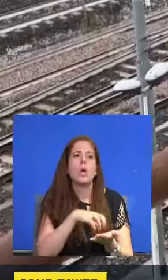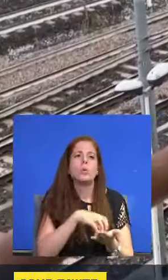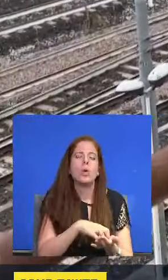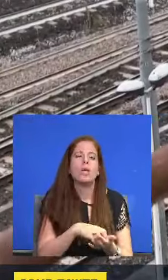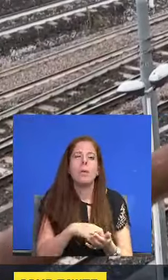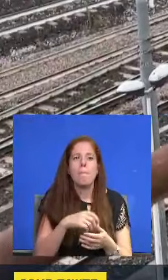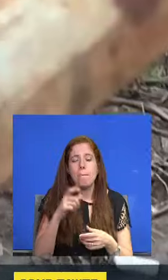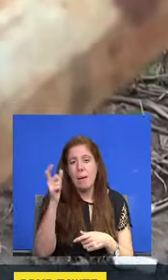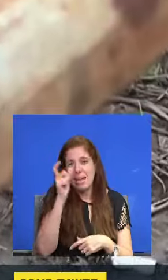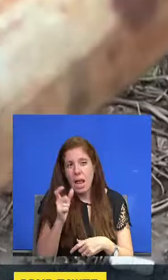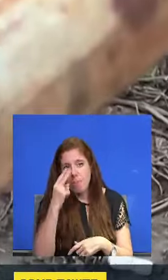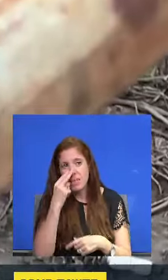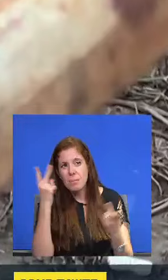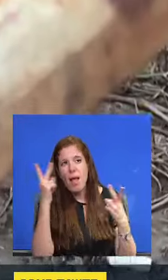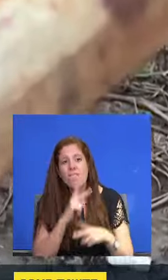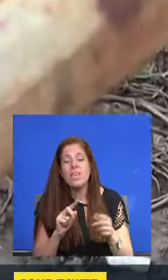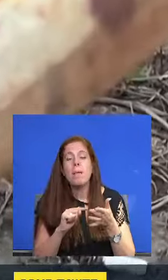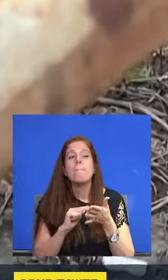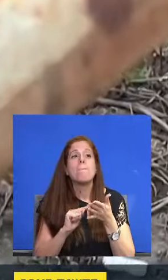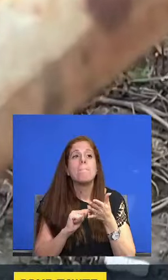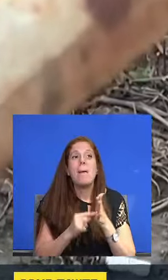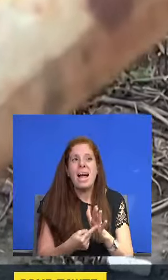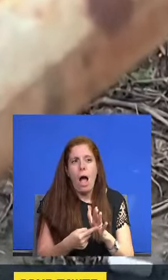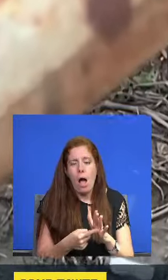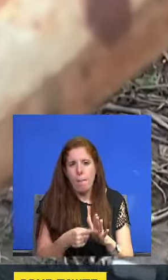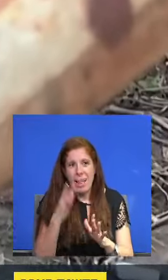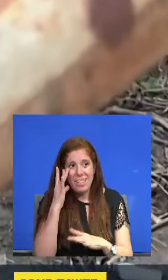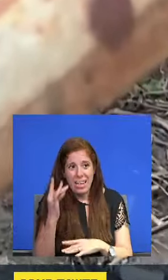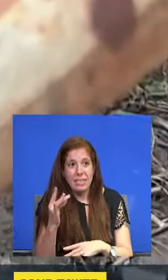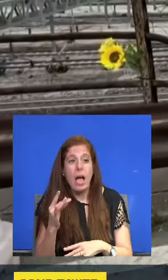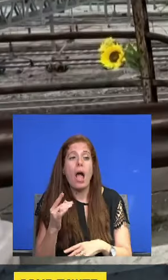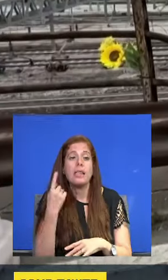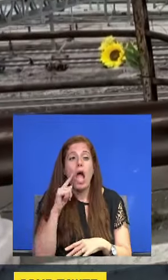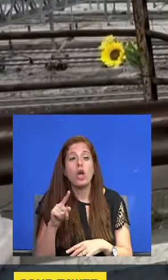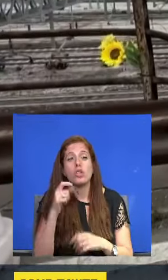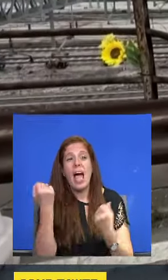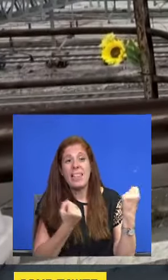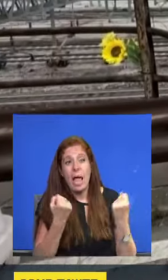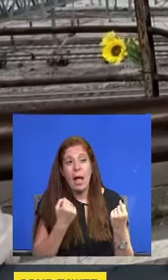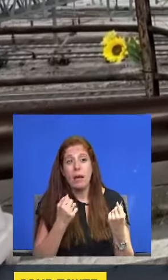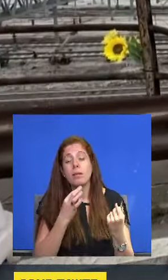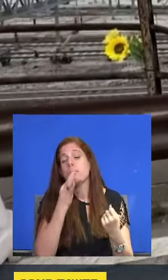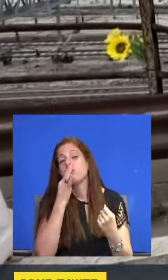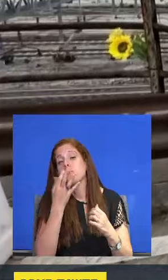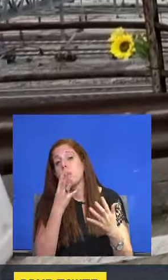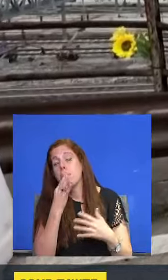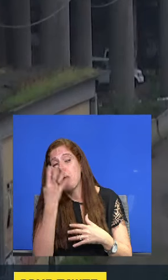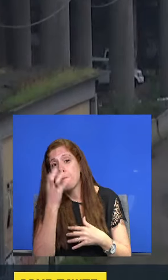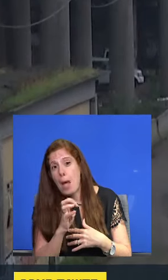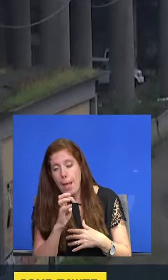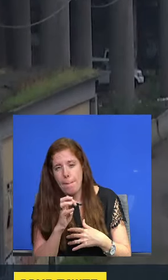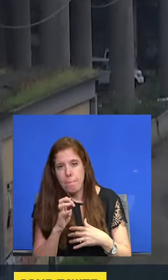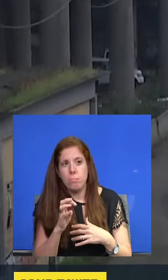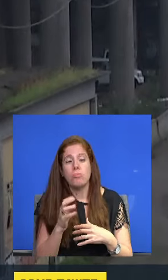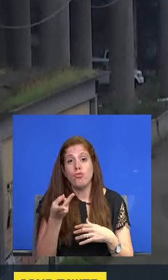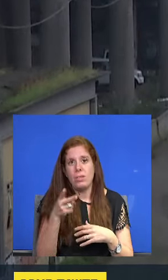את הגורם לטרגדיה, וההנחה היא שהנהג, אזרח איטלקי בשנות ה-40 לחייו שנספה בתאונה, איבד שליטה על האוטובוס